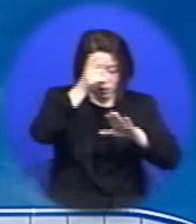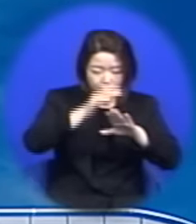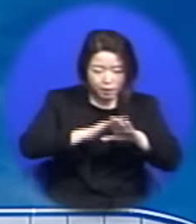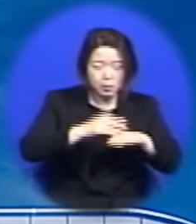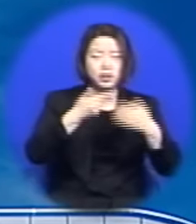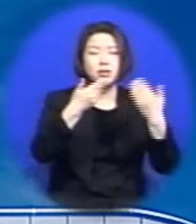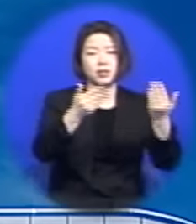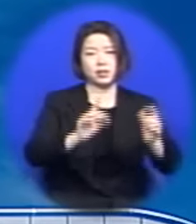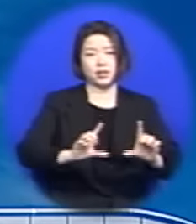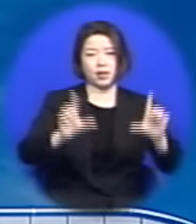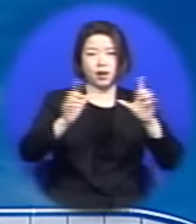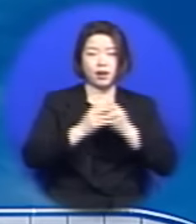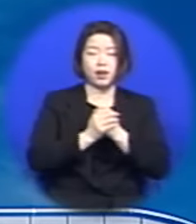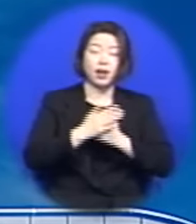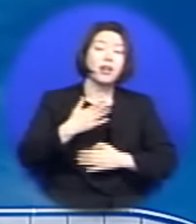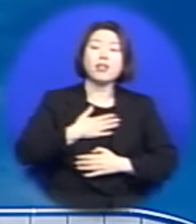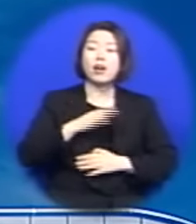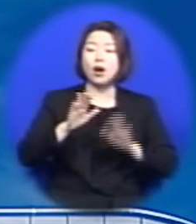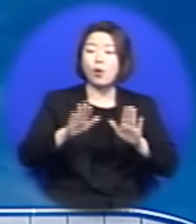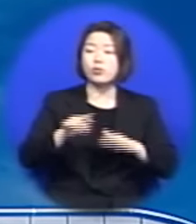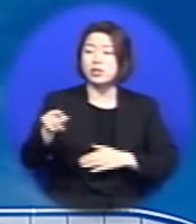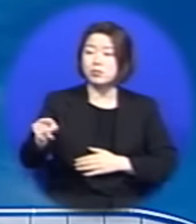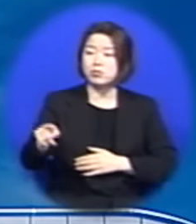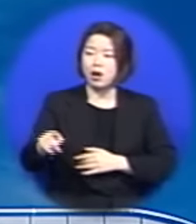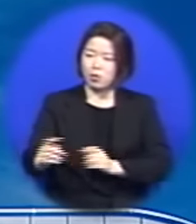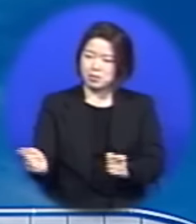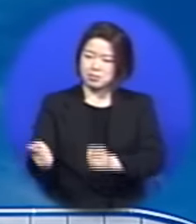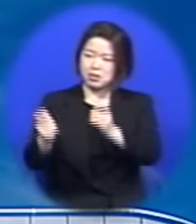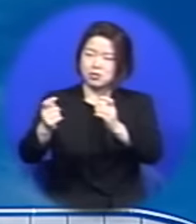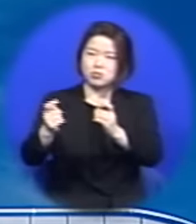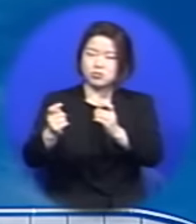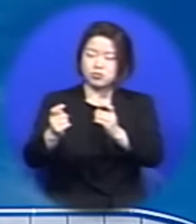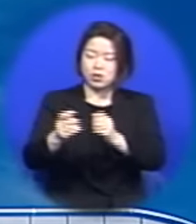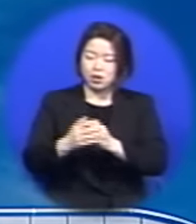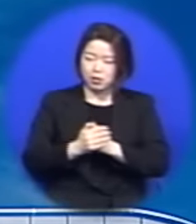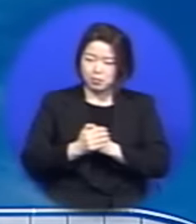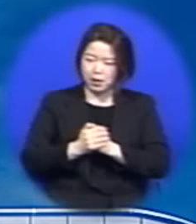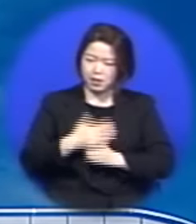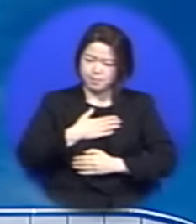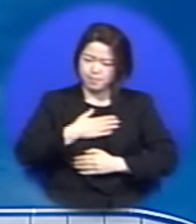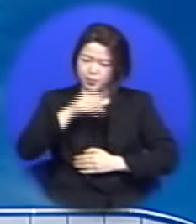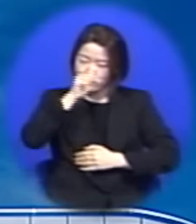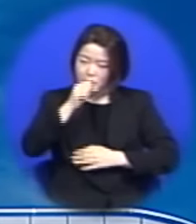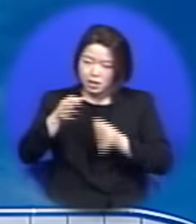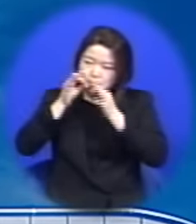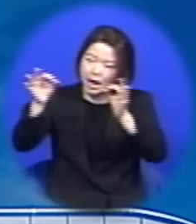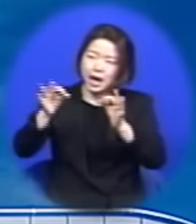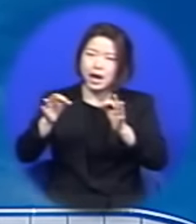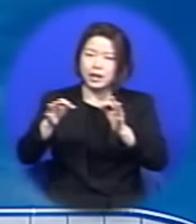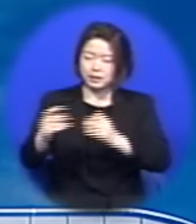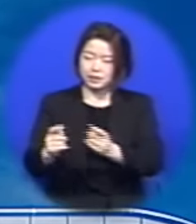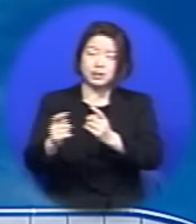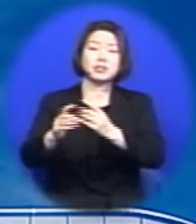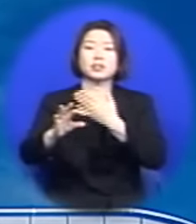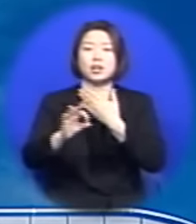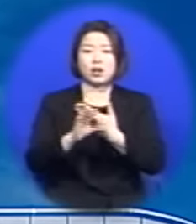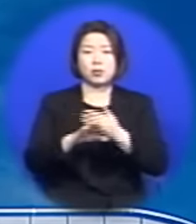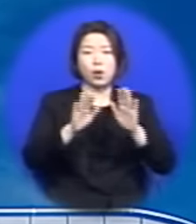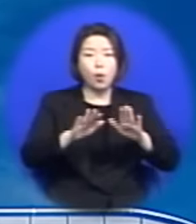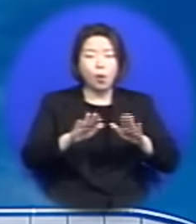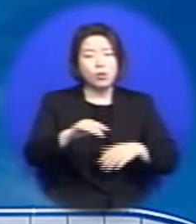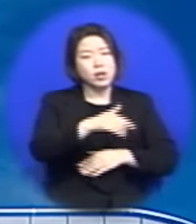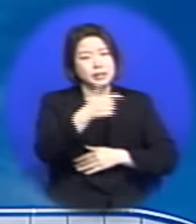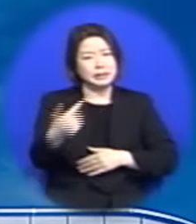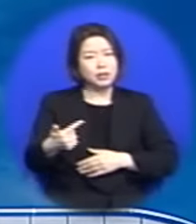날이구나 내가 오늘이 분하고 언쟁을 하고 다투고 싸우고 내가 소리를 지르고 그러면 오늘 저녁 예배